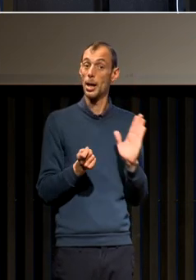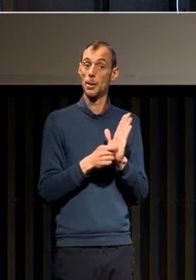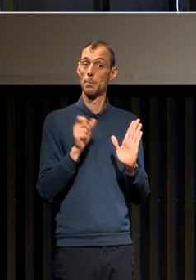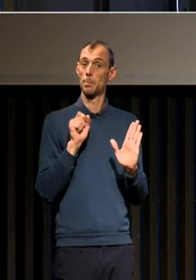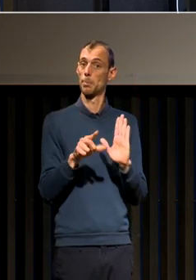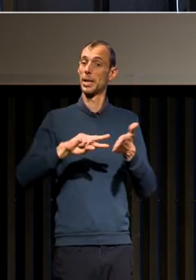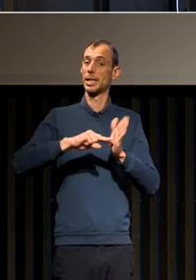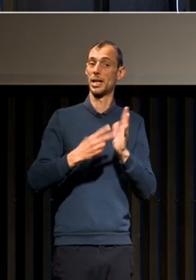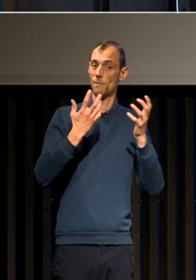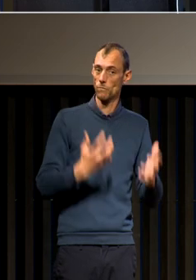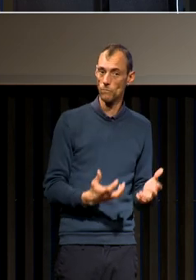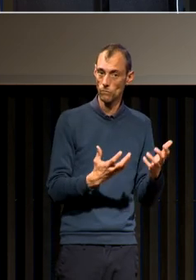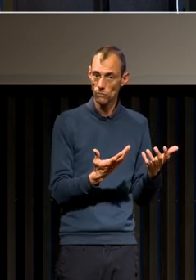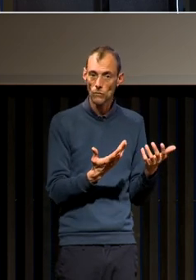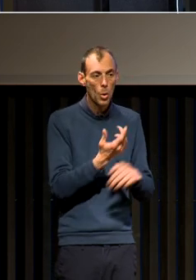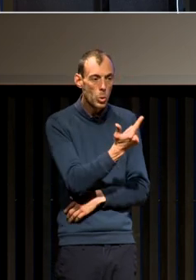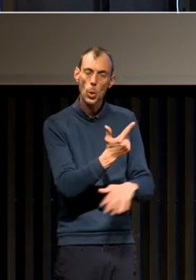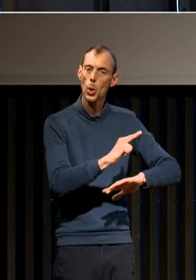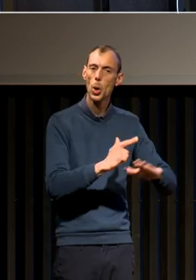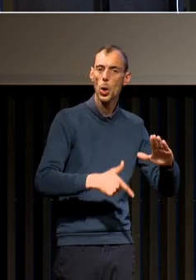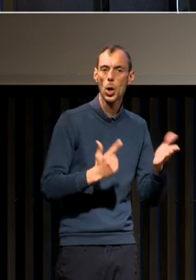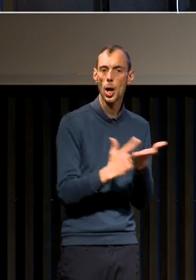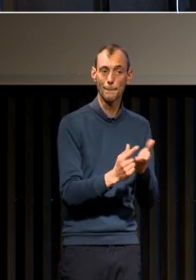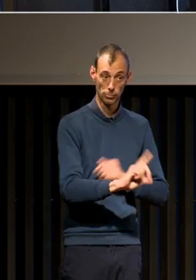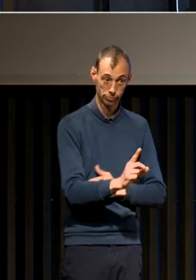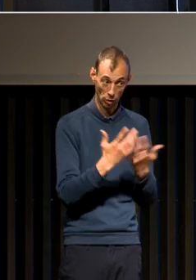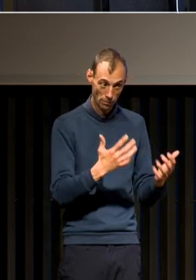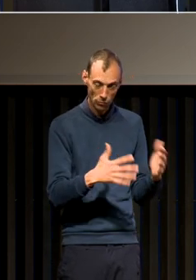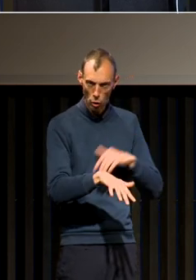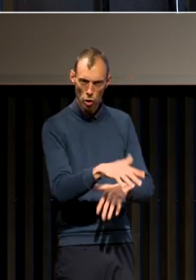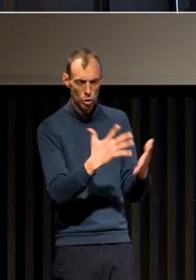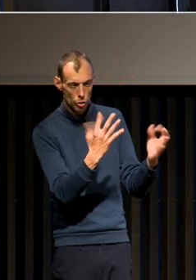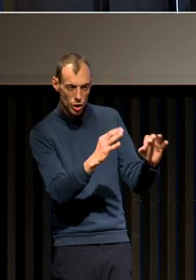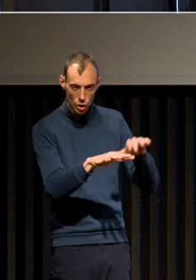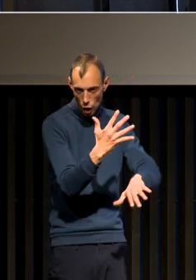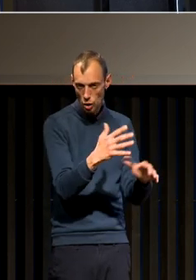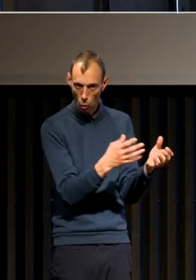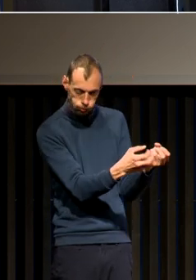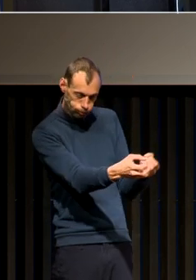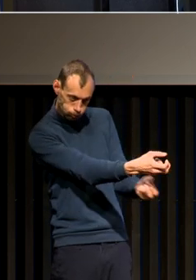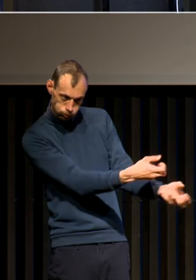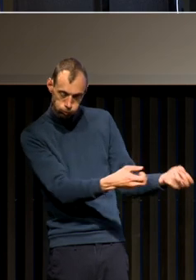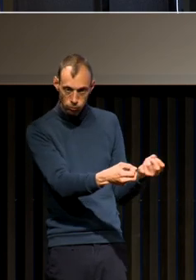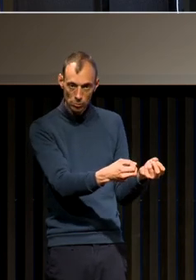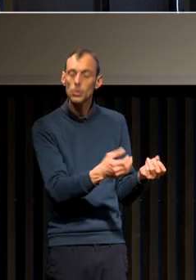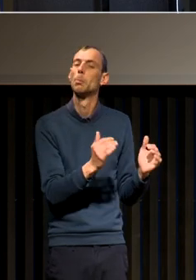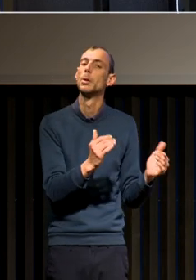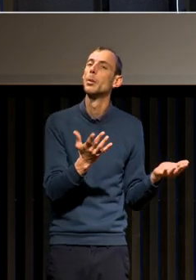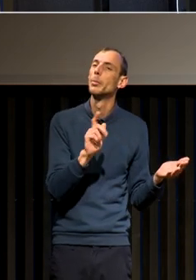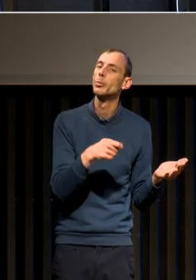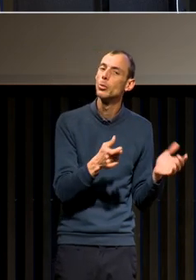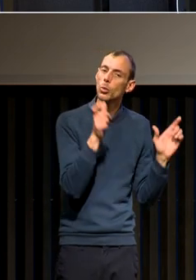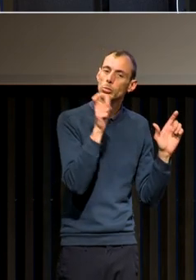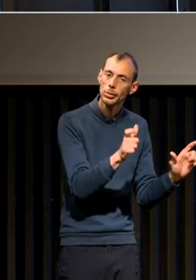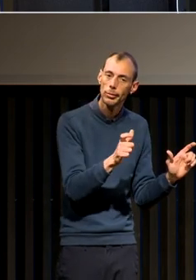maximum. C'est une petite dizaine, voire quinzaine, tout en surveillant de manière à ce qu'il n'y ait pas